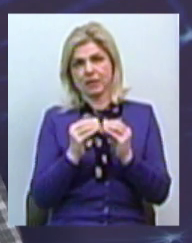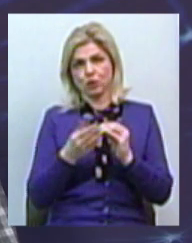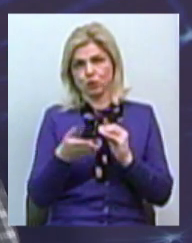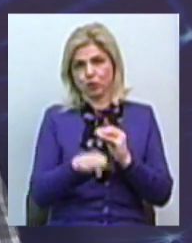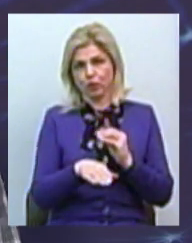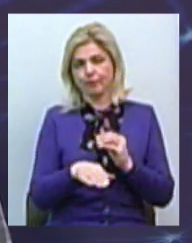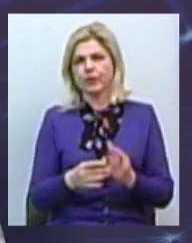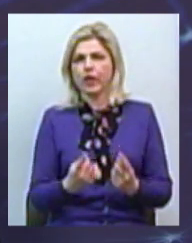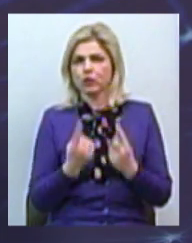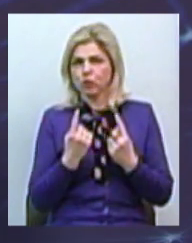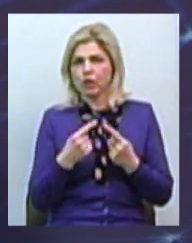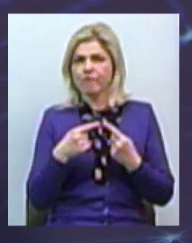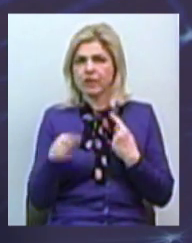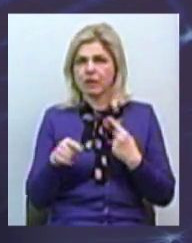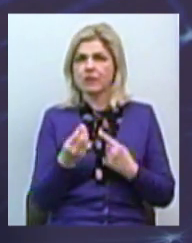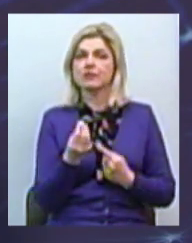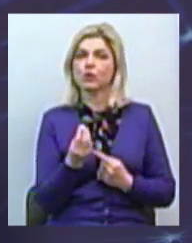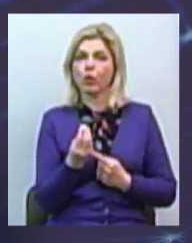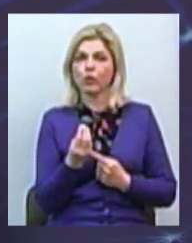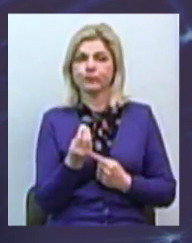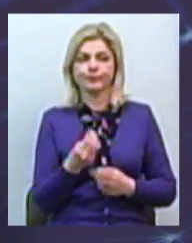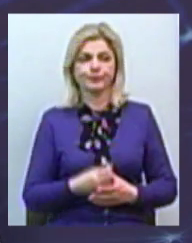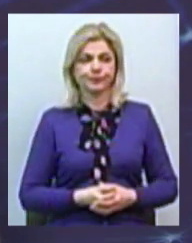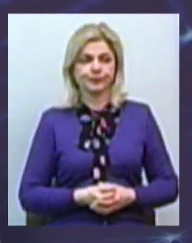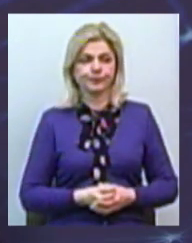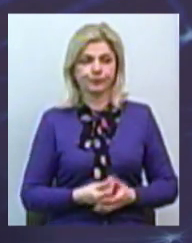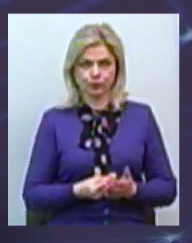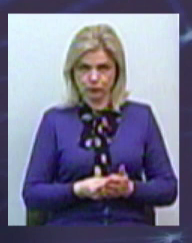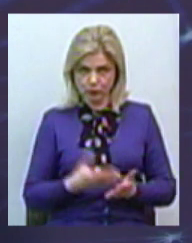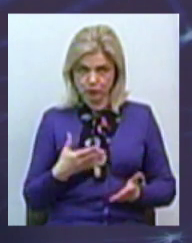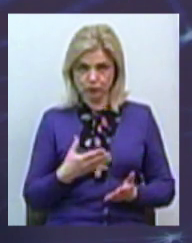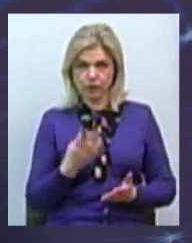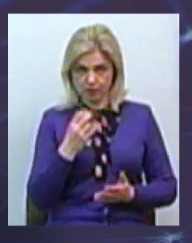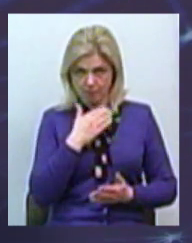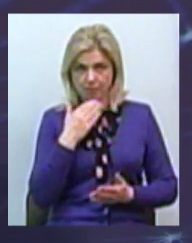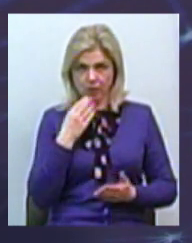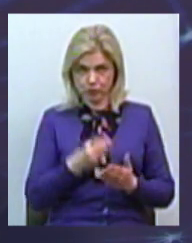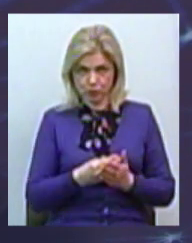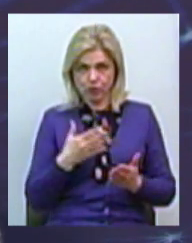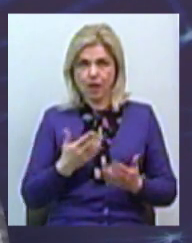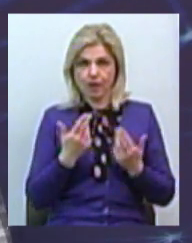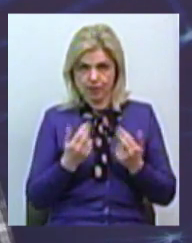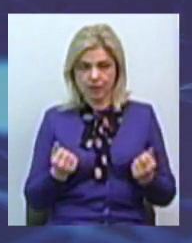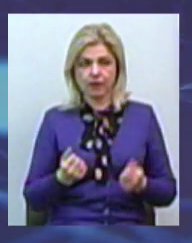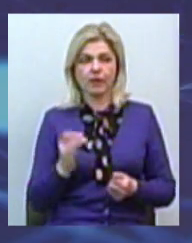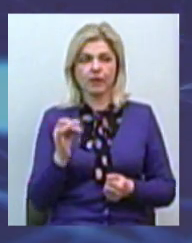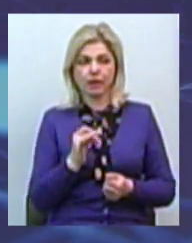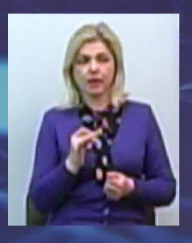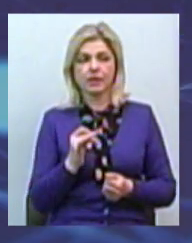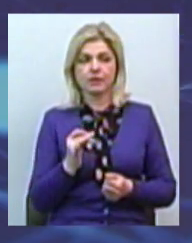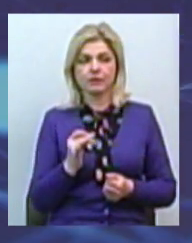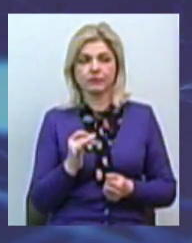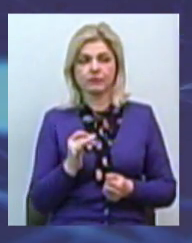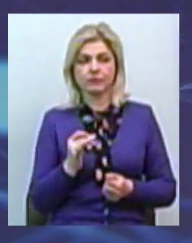досить суттєво відрізняються за ціною. І ті, дорожче. І всі набагато ці, дорожче, так, ніж так, ці. Так, і ці камери